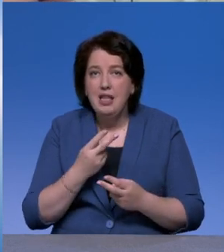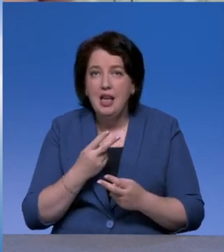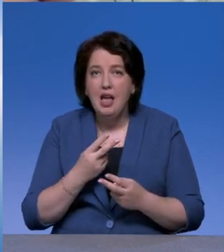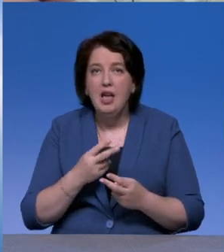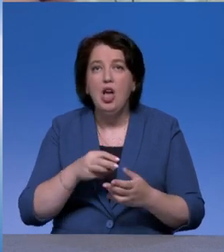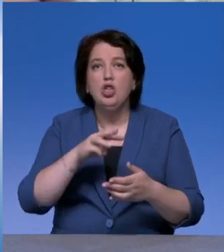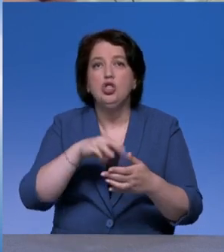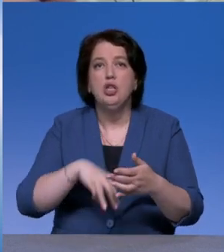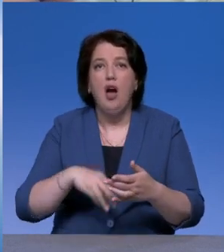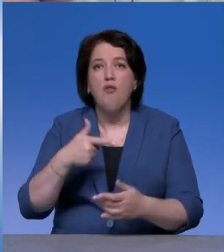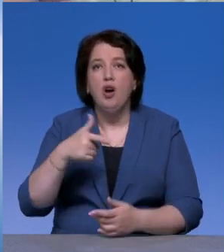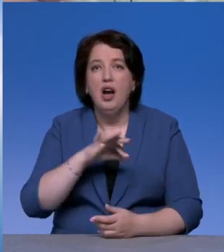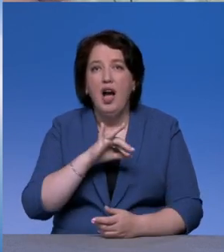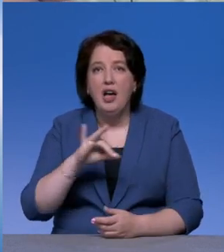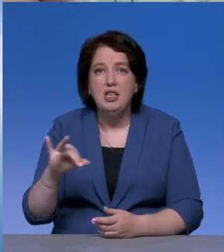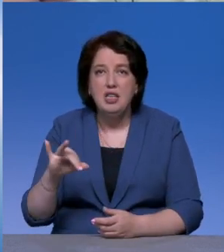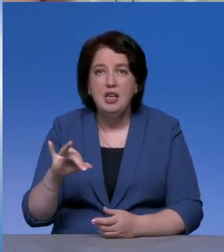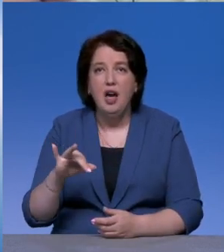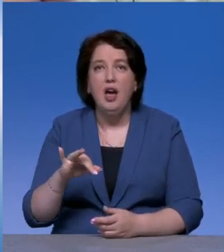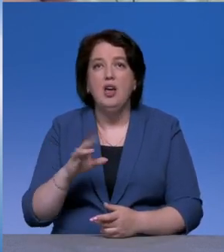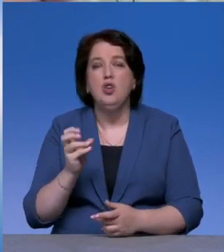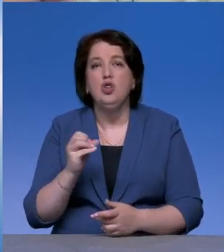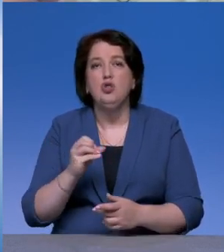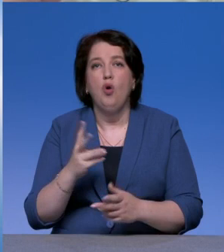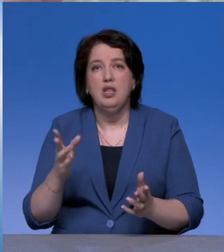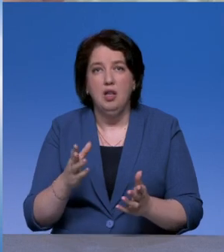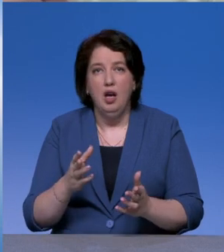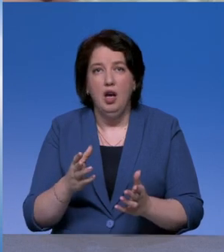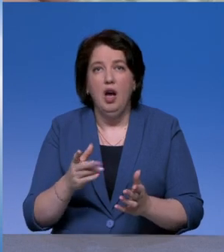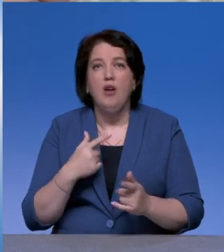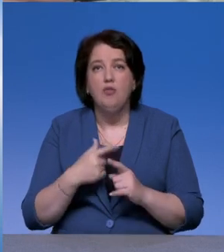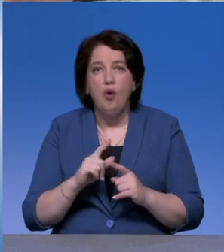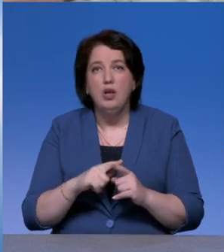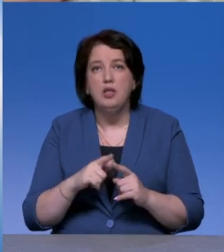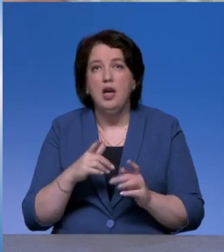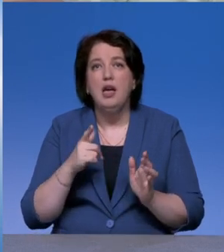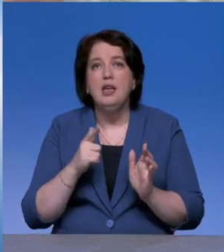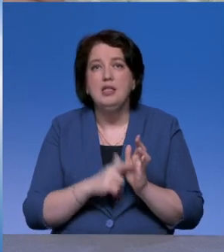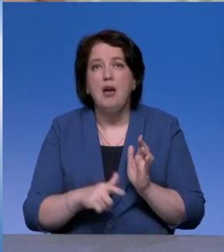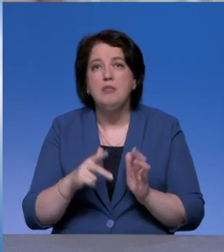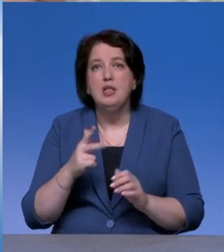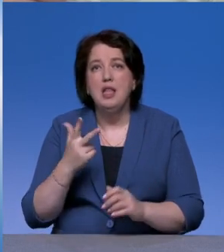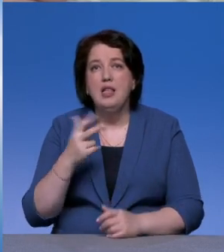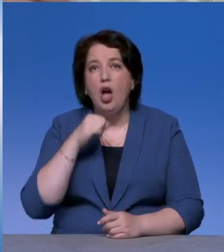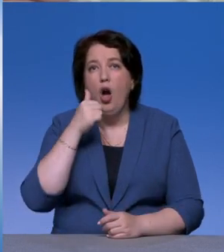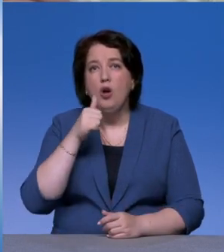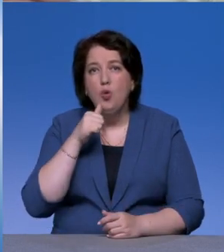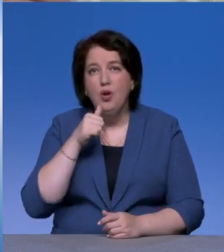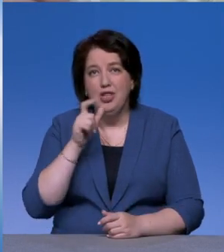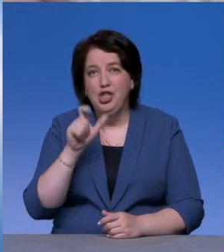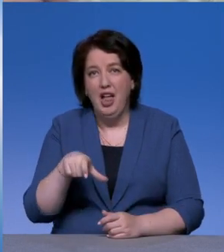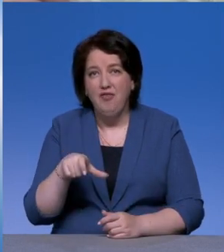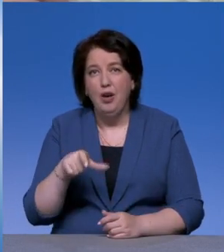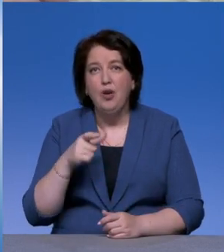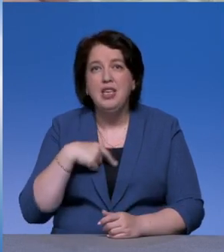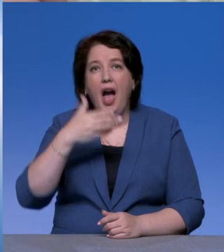ГАИ. Как это вот, ребята, ну, 73-й год, я пока пальцами нажму, это ГАИ. Да я забываю, что мне там надо жать. Я